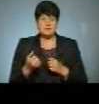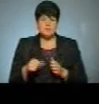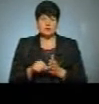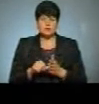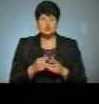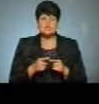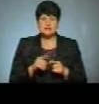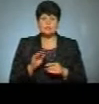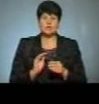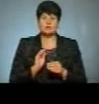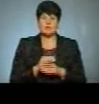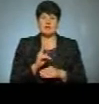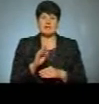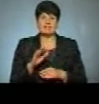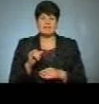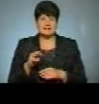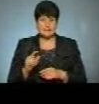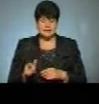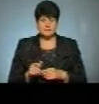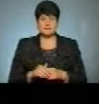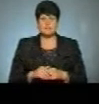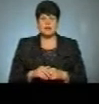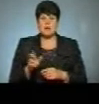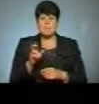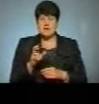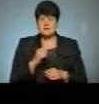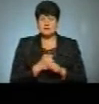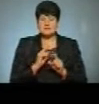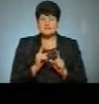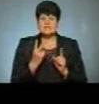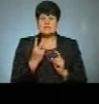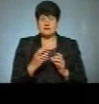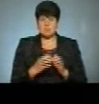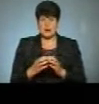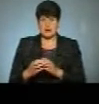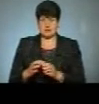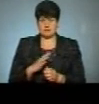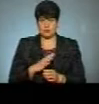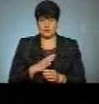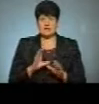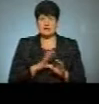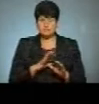питання буде доплати за квітень. А тоді в березні працювали тільки дві бригади, які були